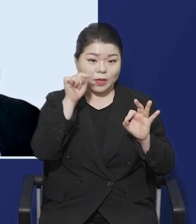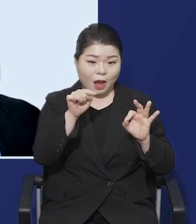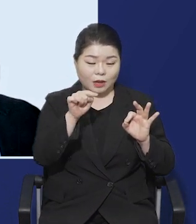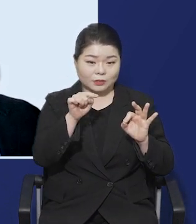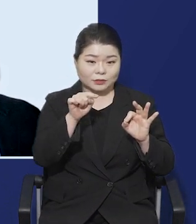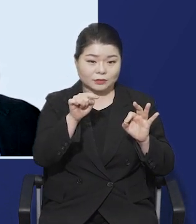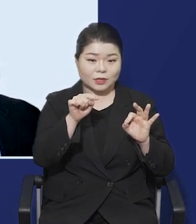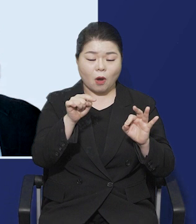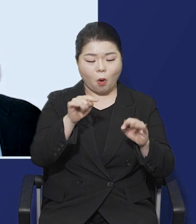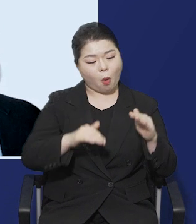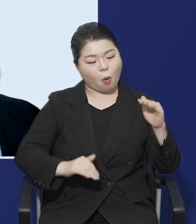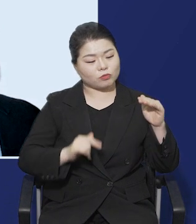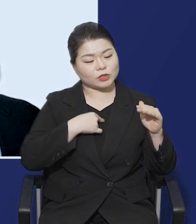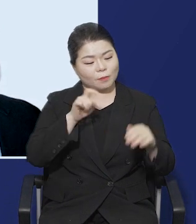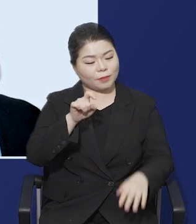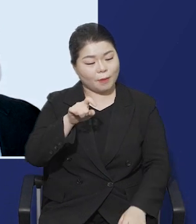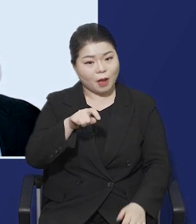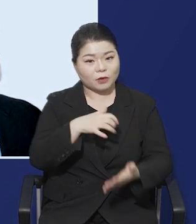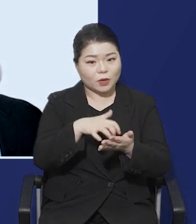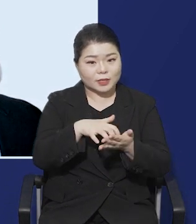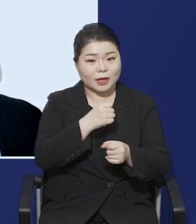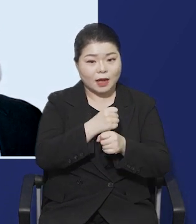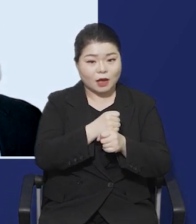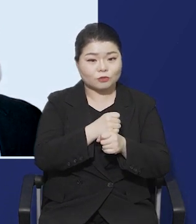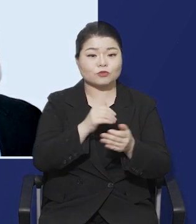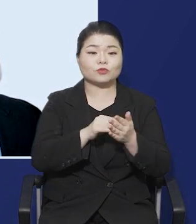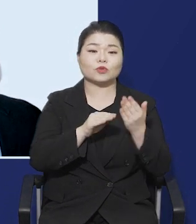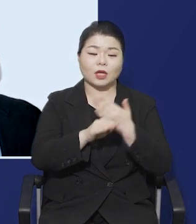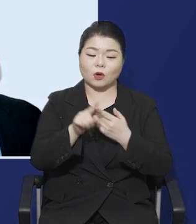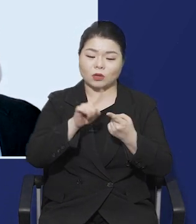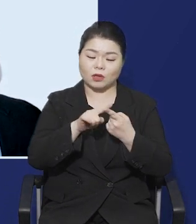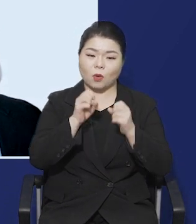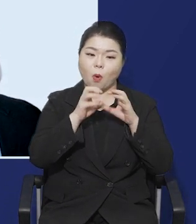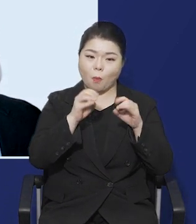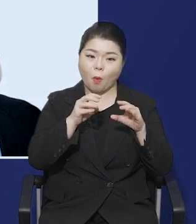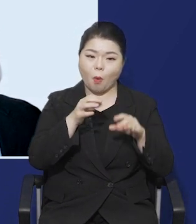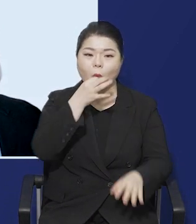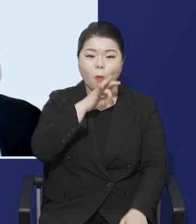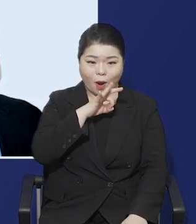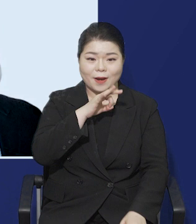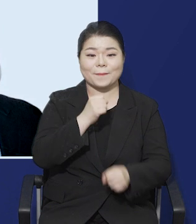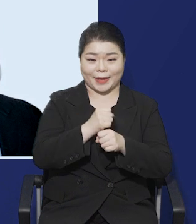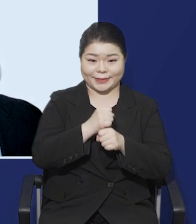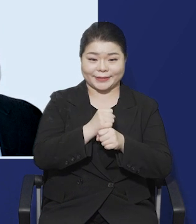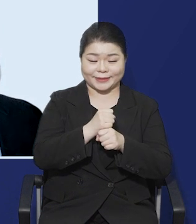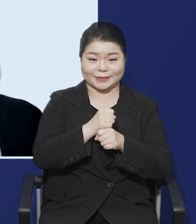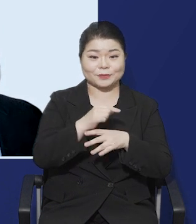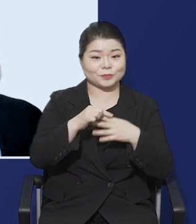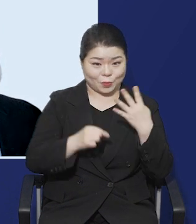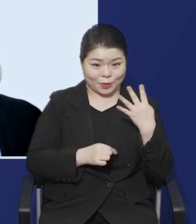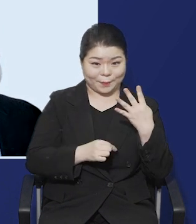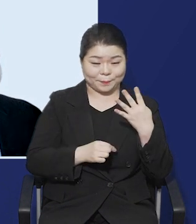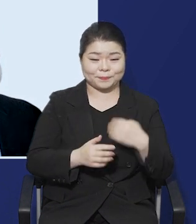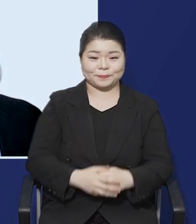트래픽의 양과 질을 개선해서 그 클릭수를 높이는 그래서